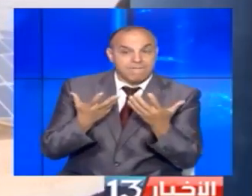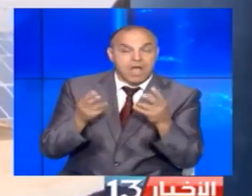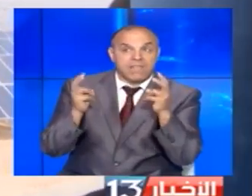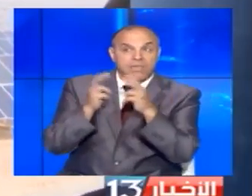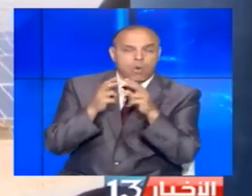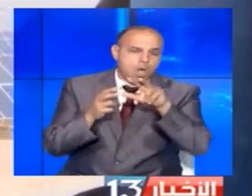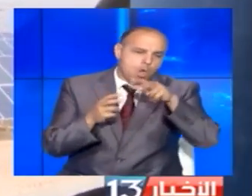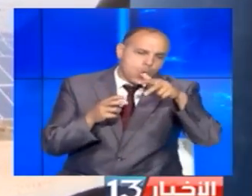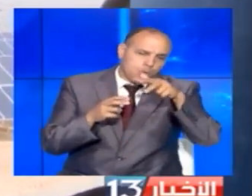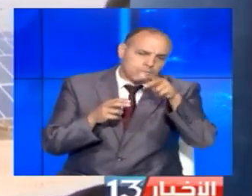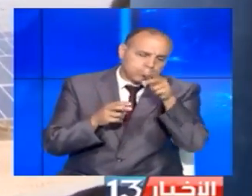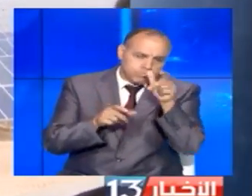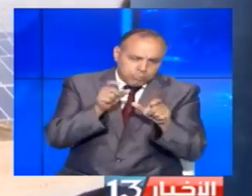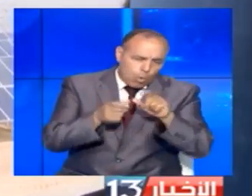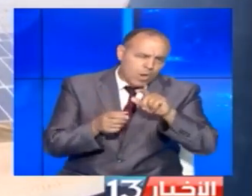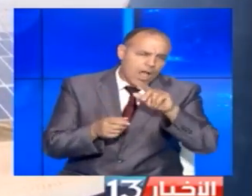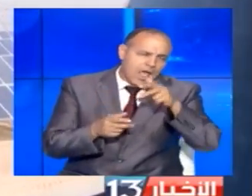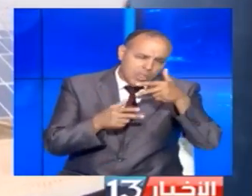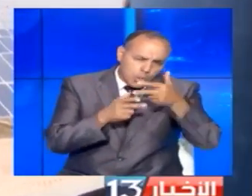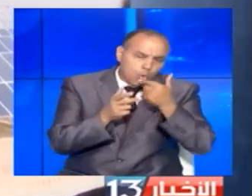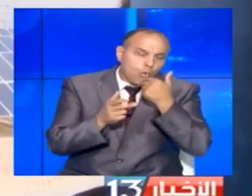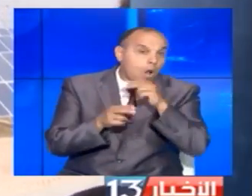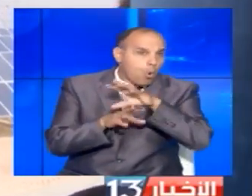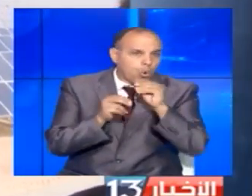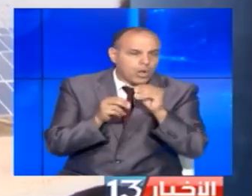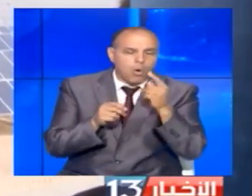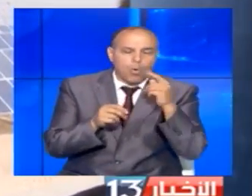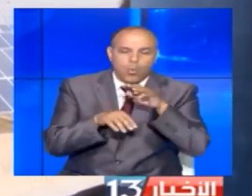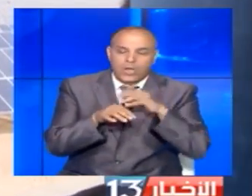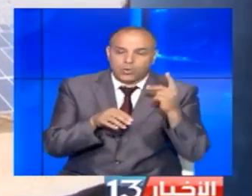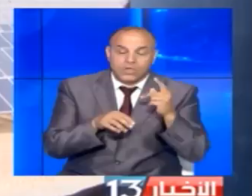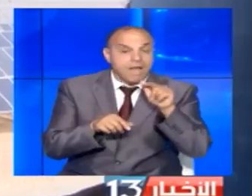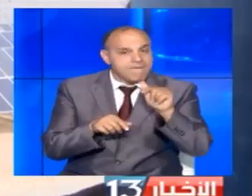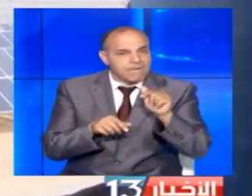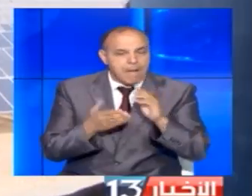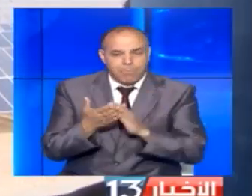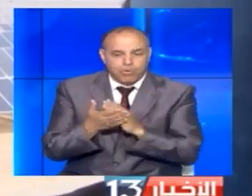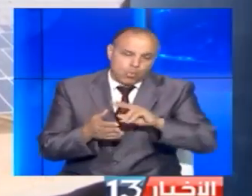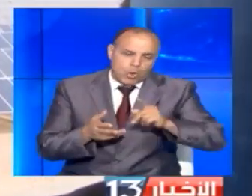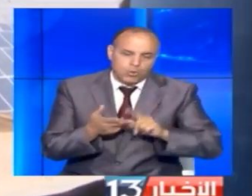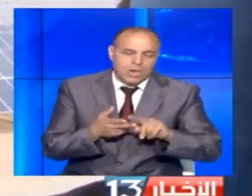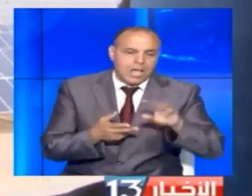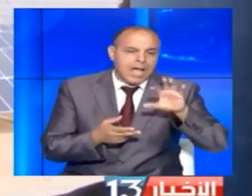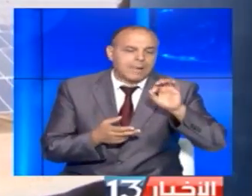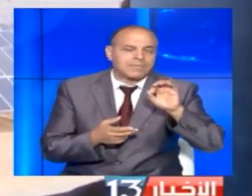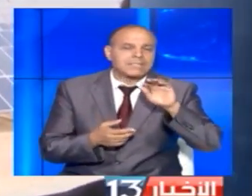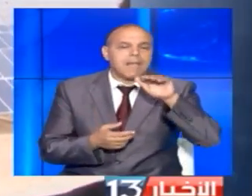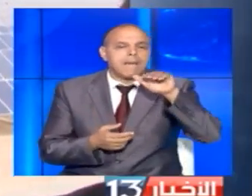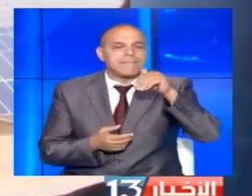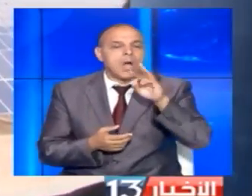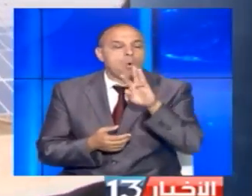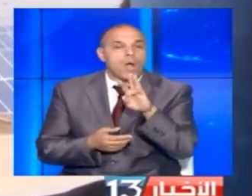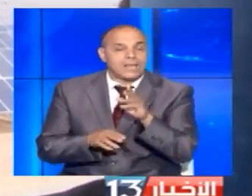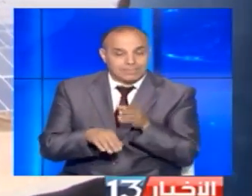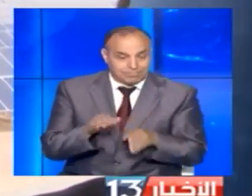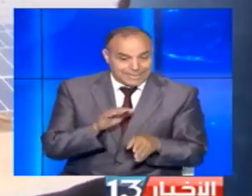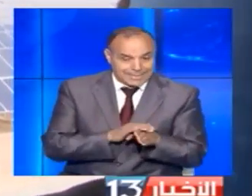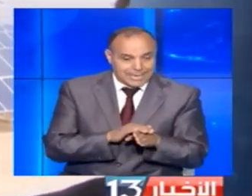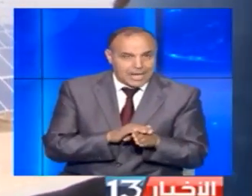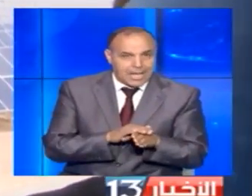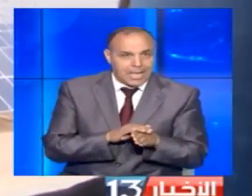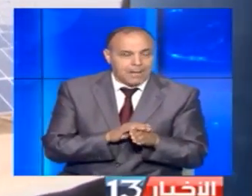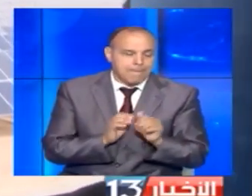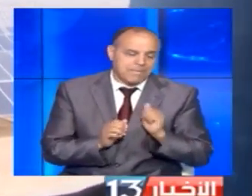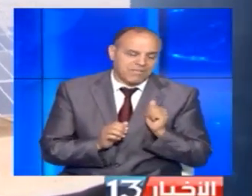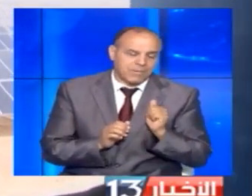ثلث متسكني ولاية توزر، وهناك أيضا مشروع آخر 50 ميجاوات باش ينطلق في عن طريق القطاع